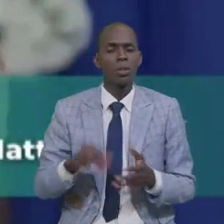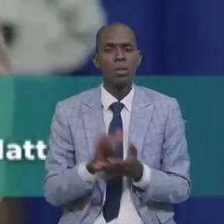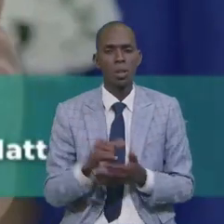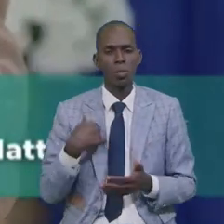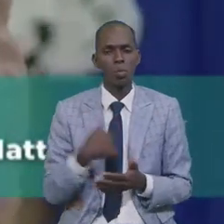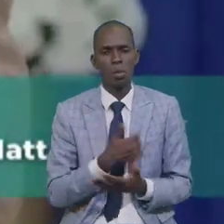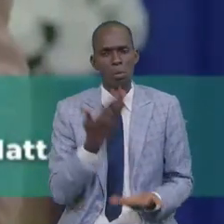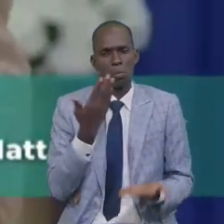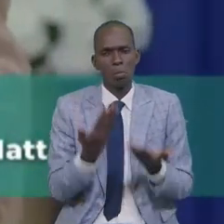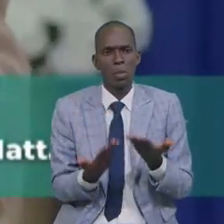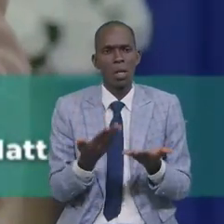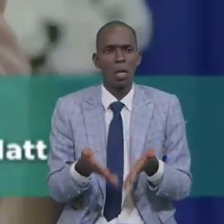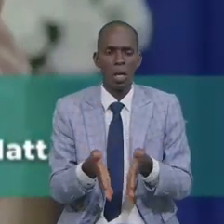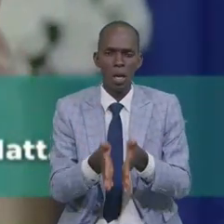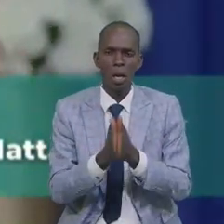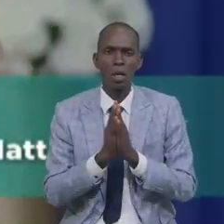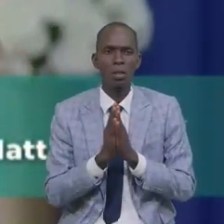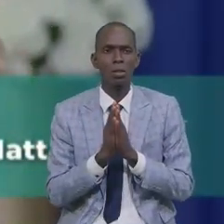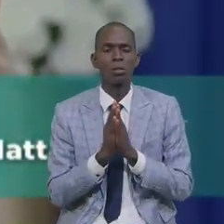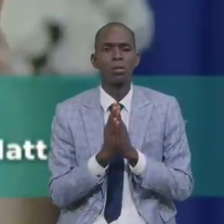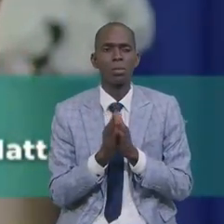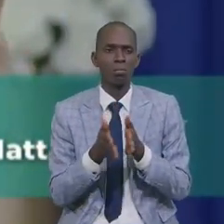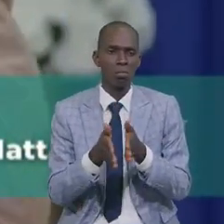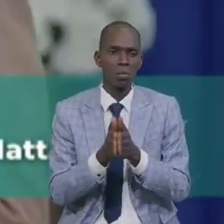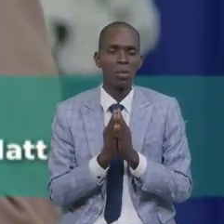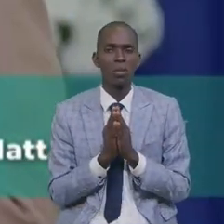puissions consulter l'Éternel?